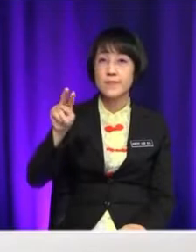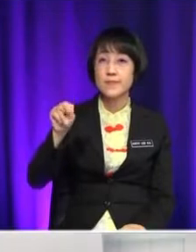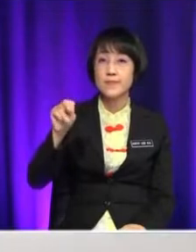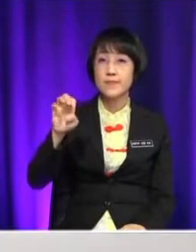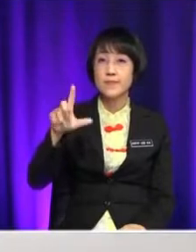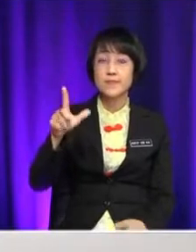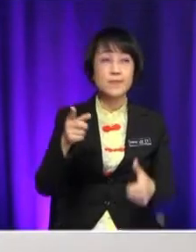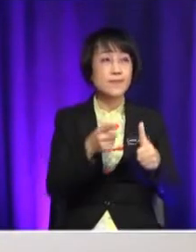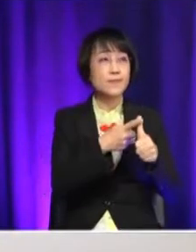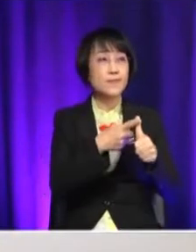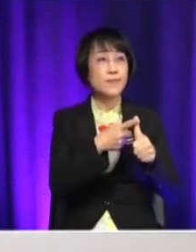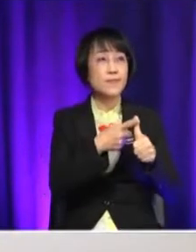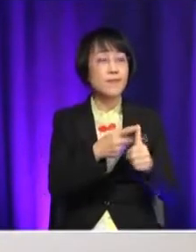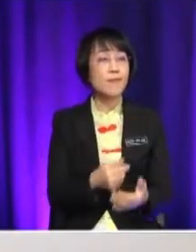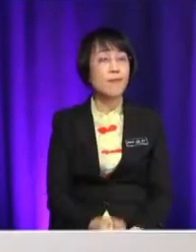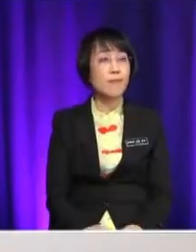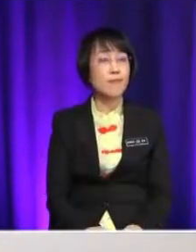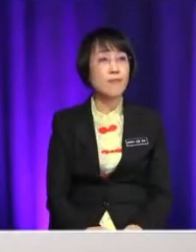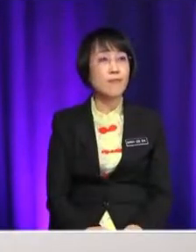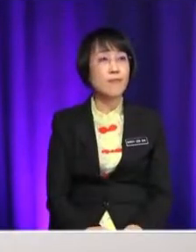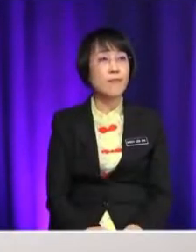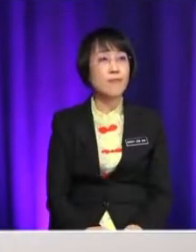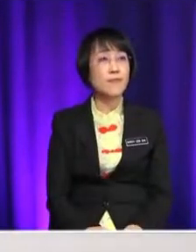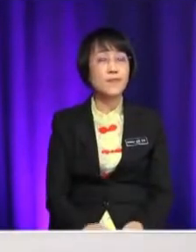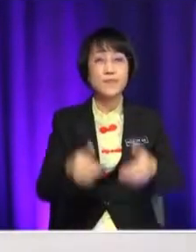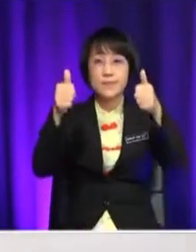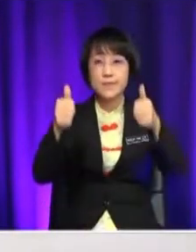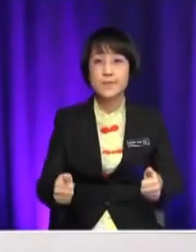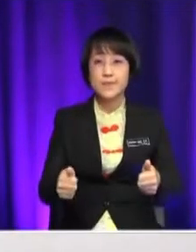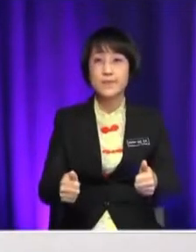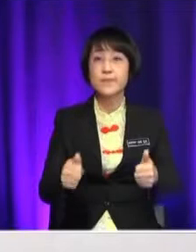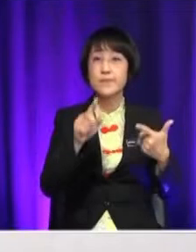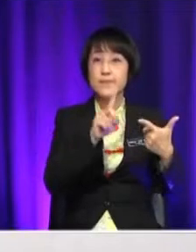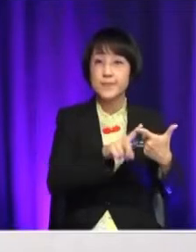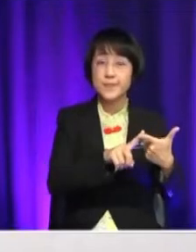1. Okey. Okay. Fatin Alia. Panel 2.